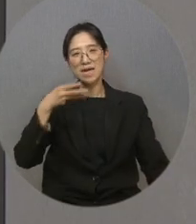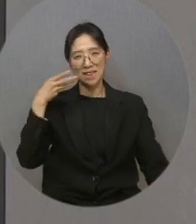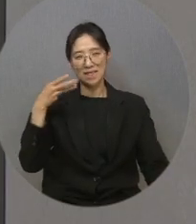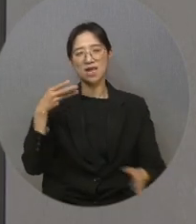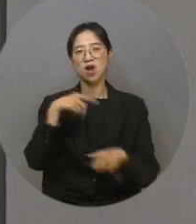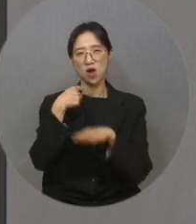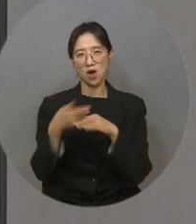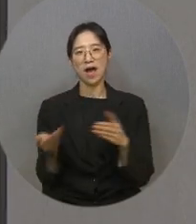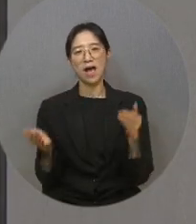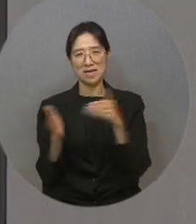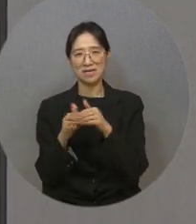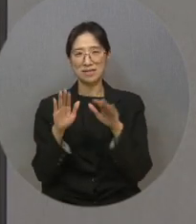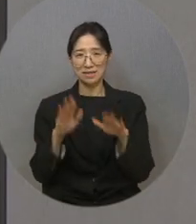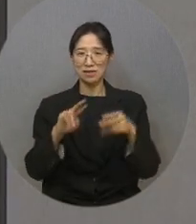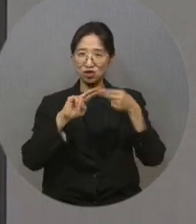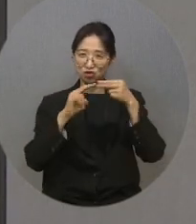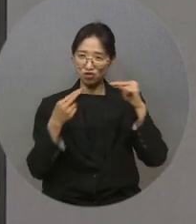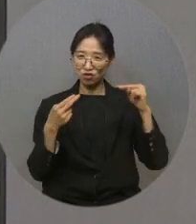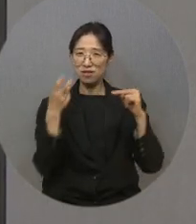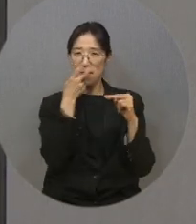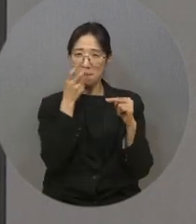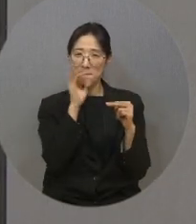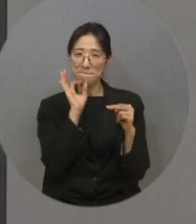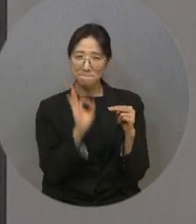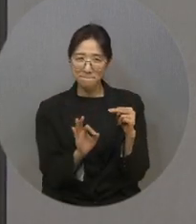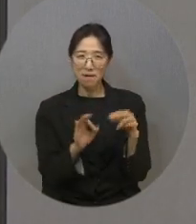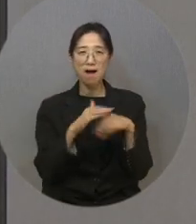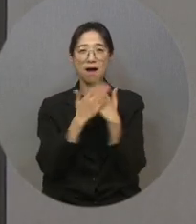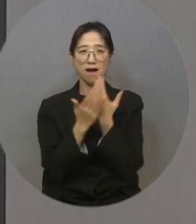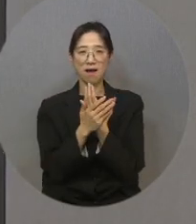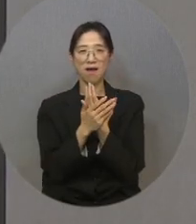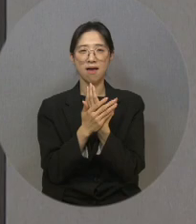인디안족까지 가게 되는 지금의 유전자 검색을 해보면 전부